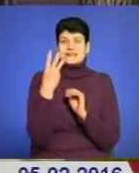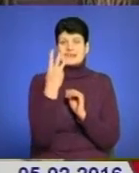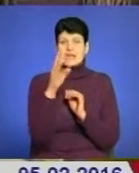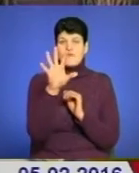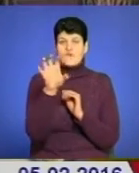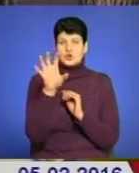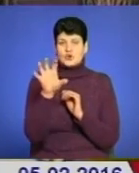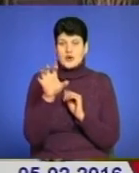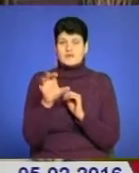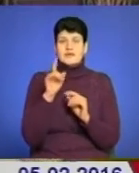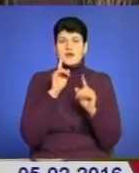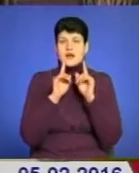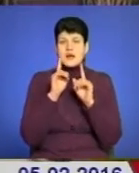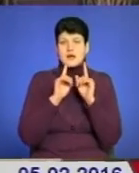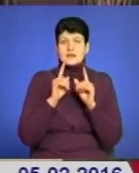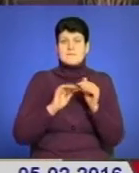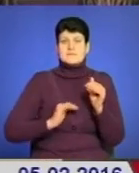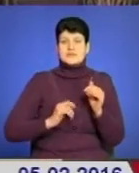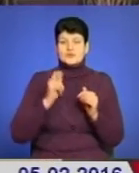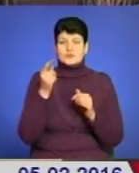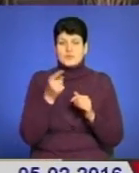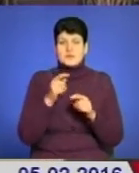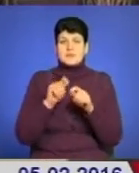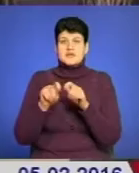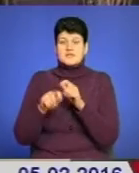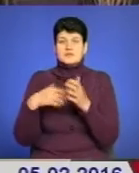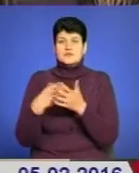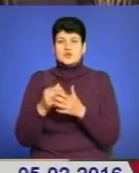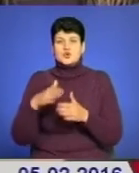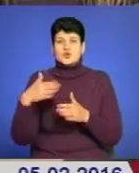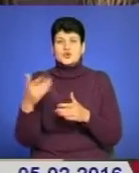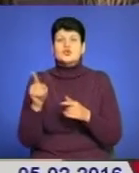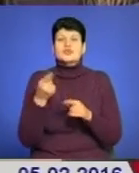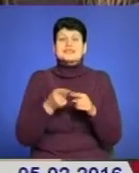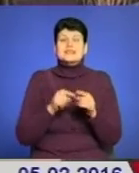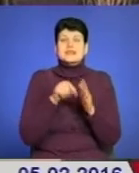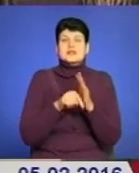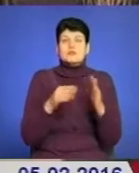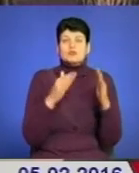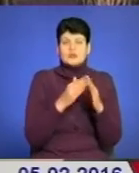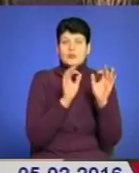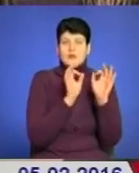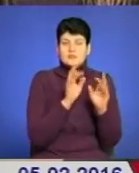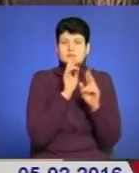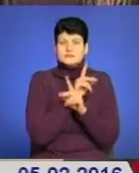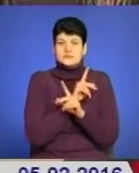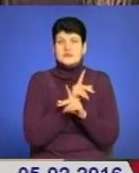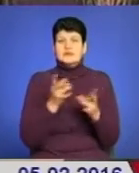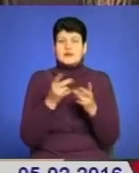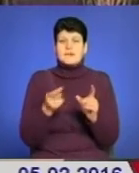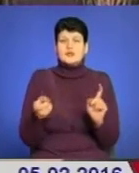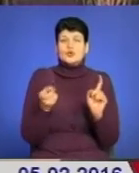грант, як Рада бізнесу Тернопілля. Ми перевіримо свого боку, що це за будинок, чи це справді правда. Бажано